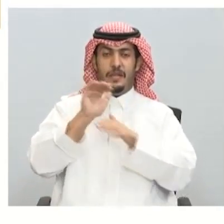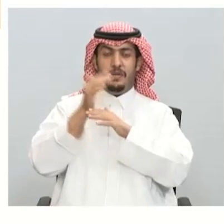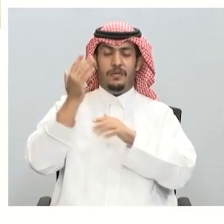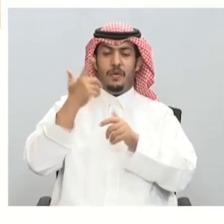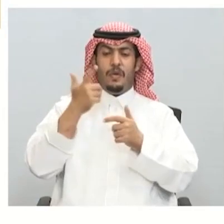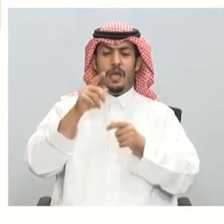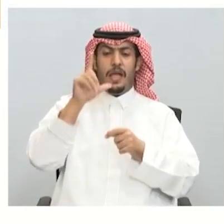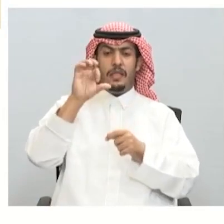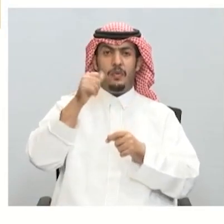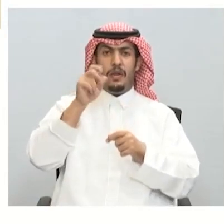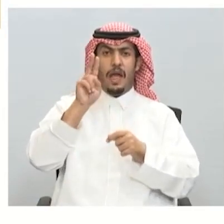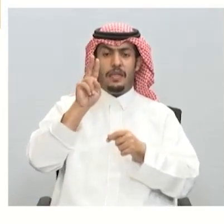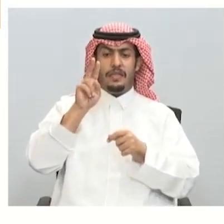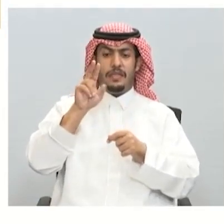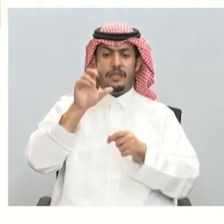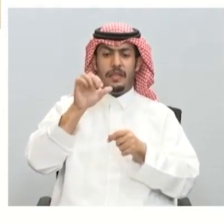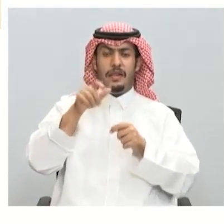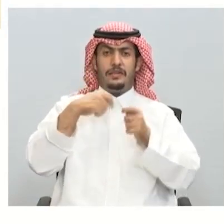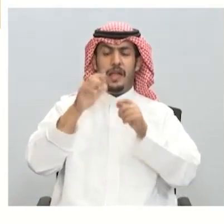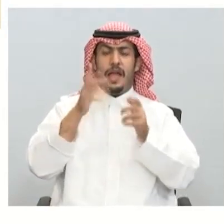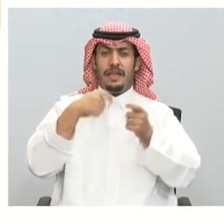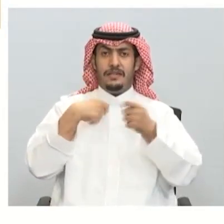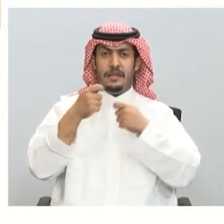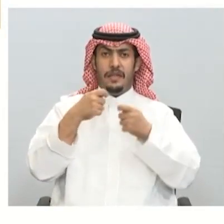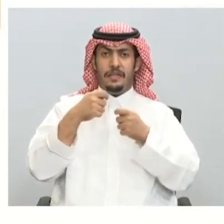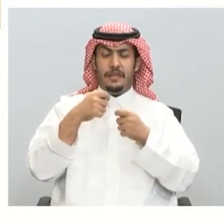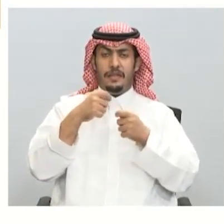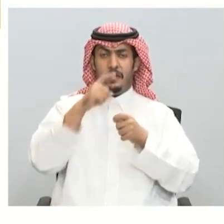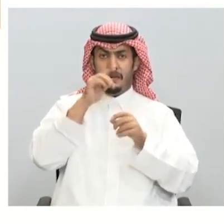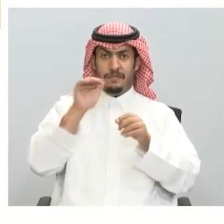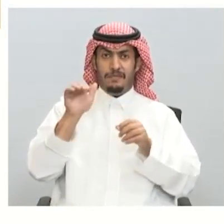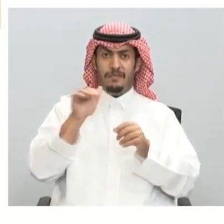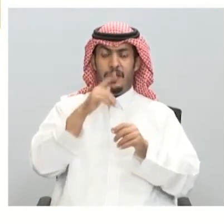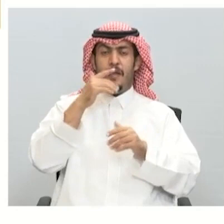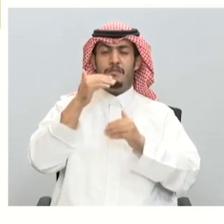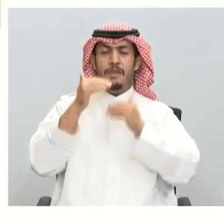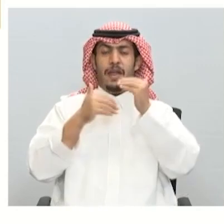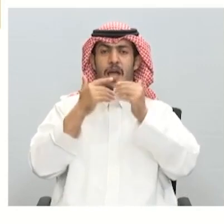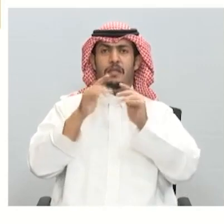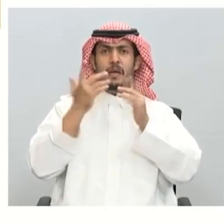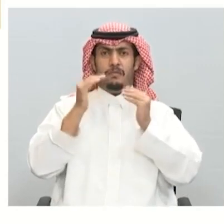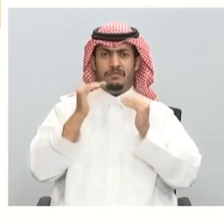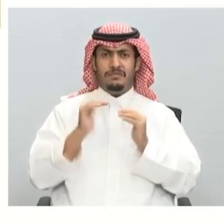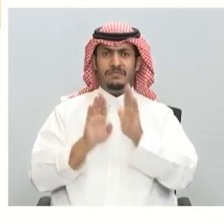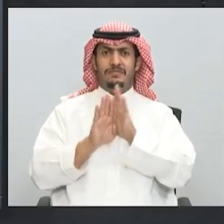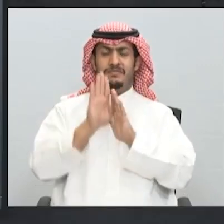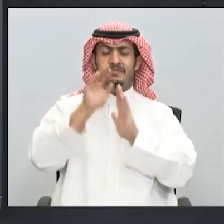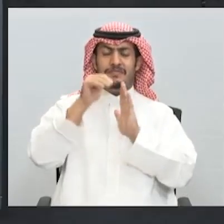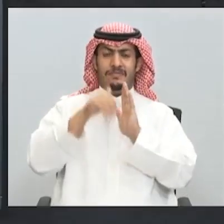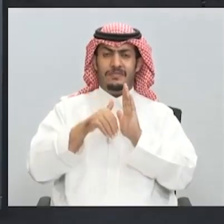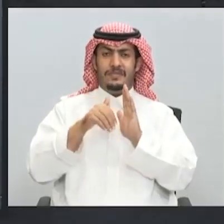ما هي الدورات الاقتصاديه كما اي اقتصاد يمر بمراحل ركود كساد